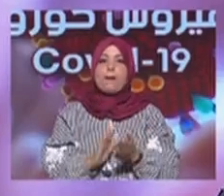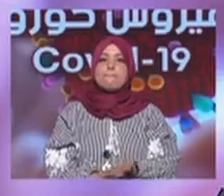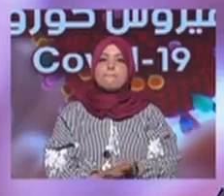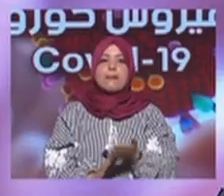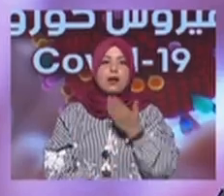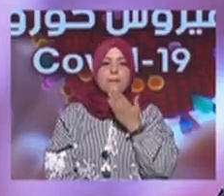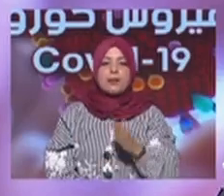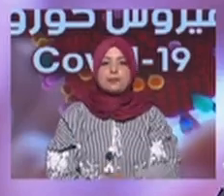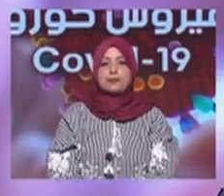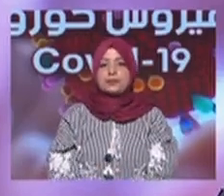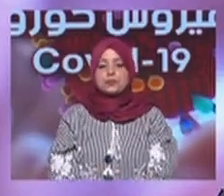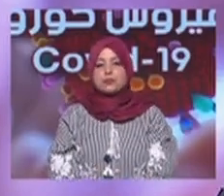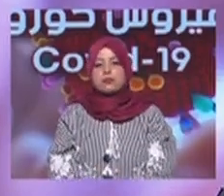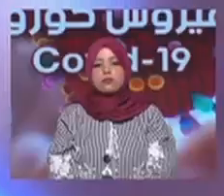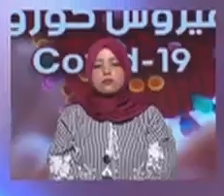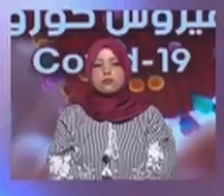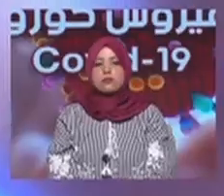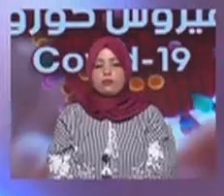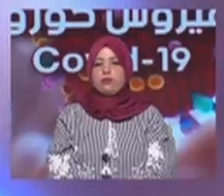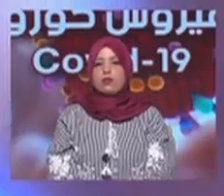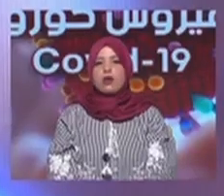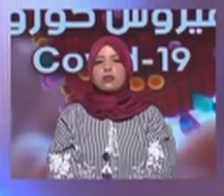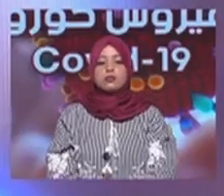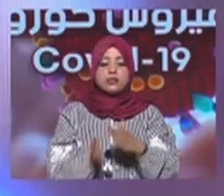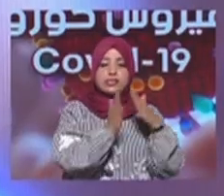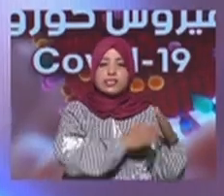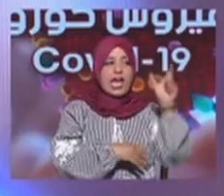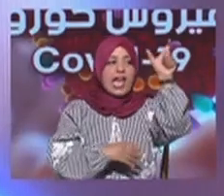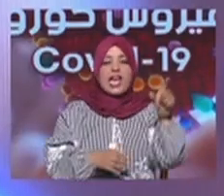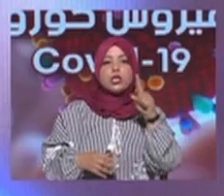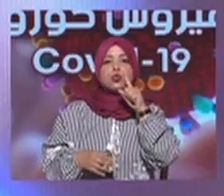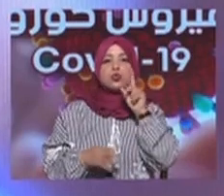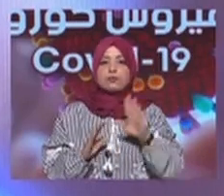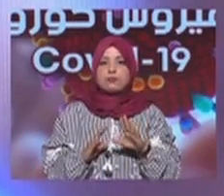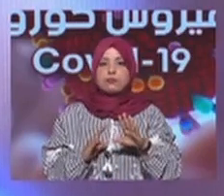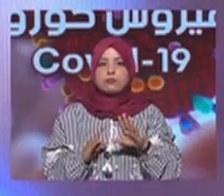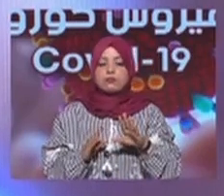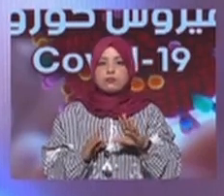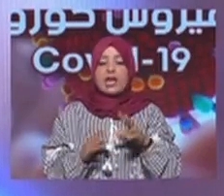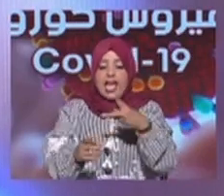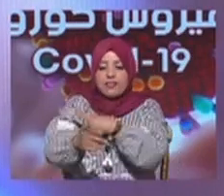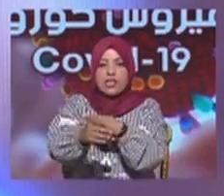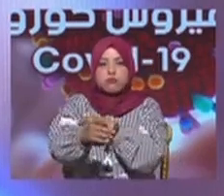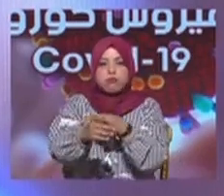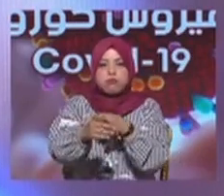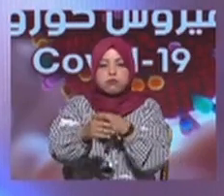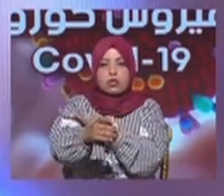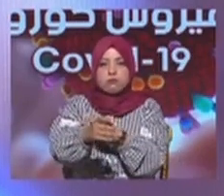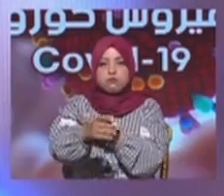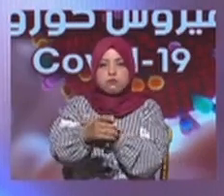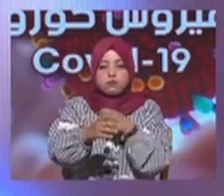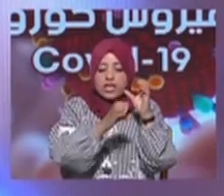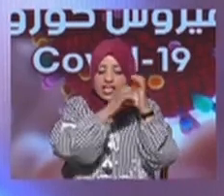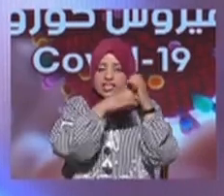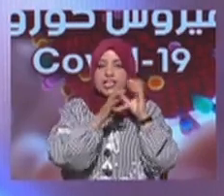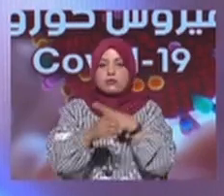في الأستوديو. دكتورة التحاليل السريعة شنو تنجم تضيف للتحاليل اللي